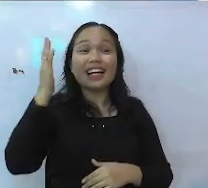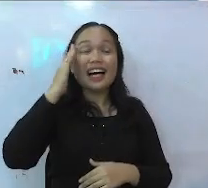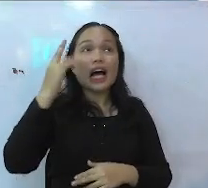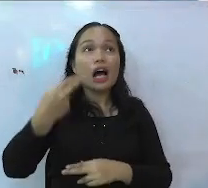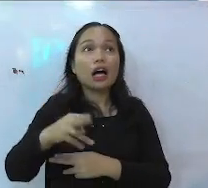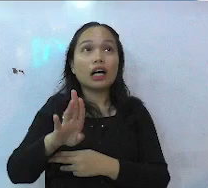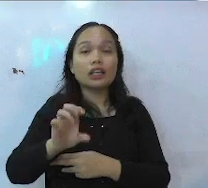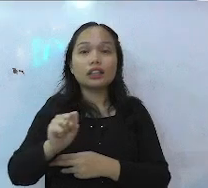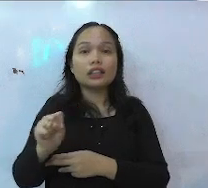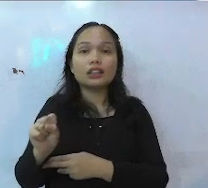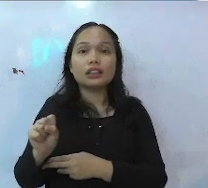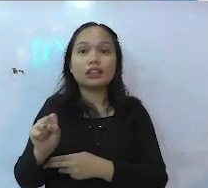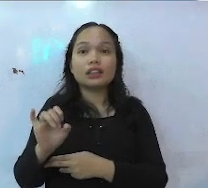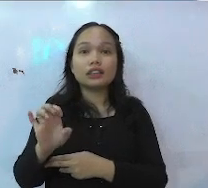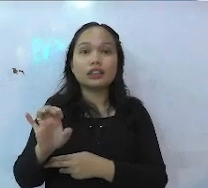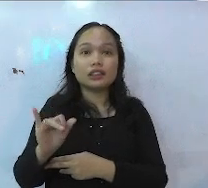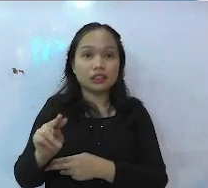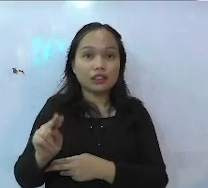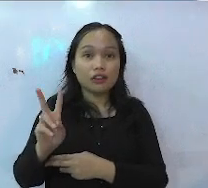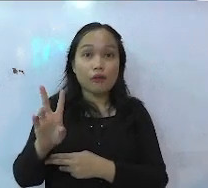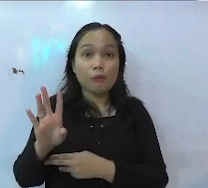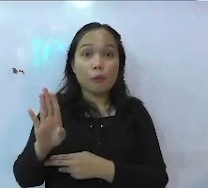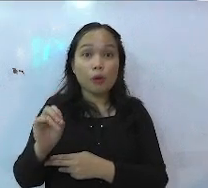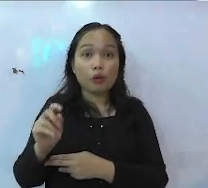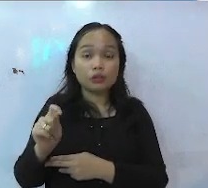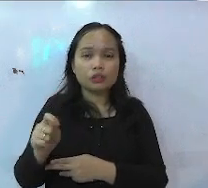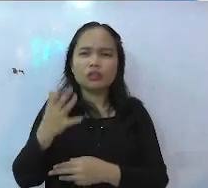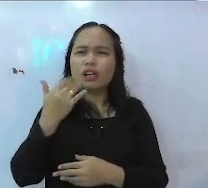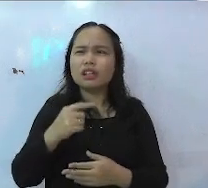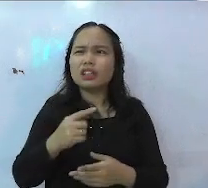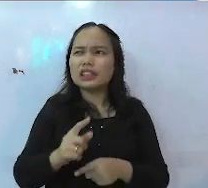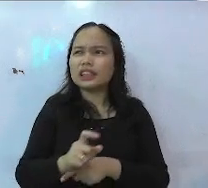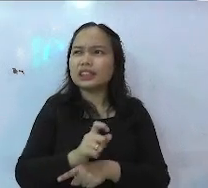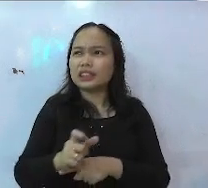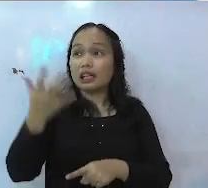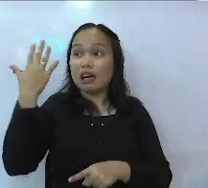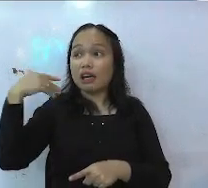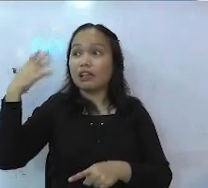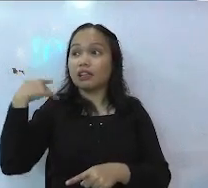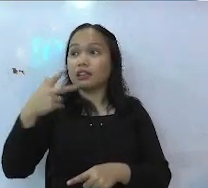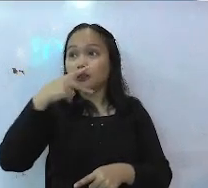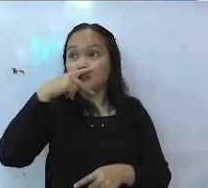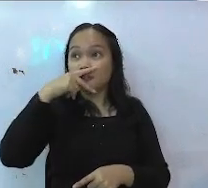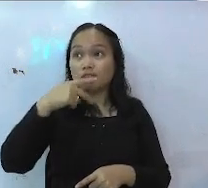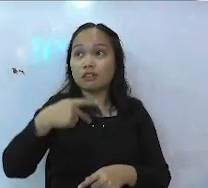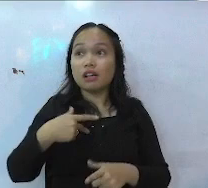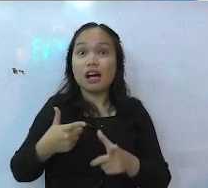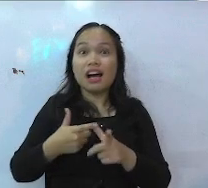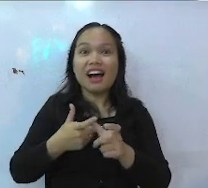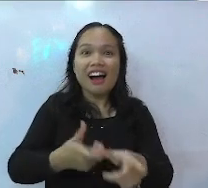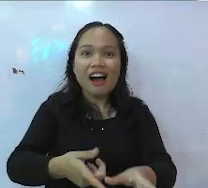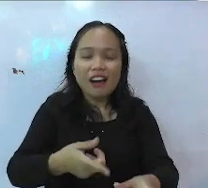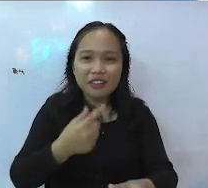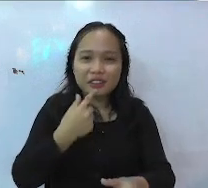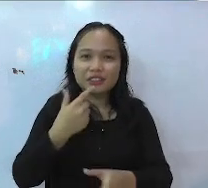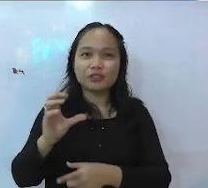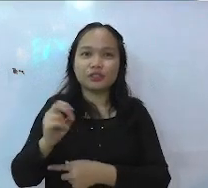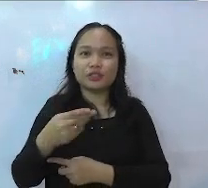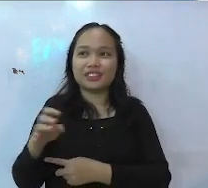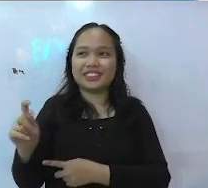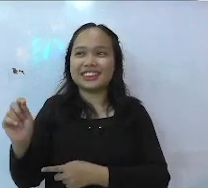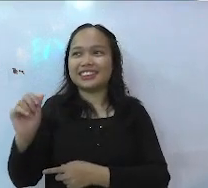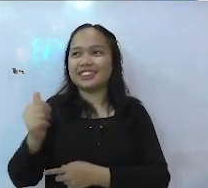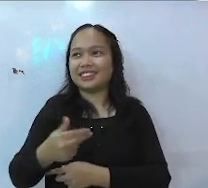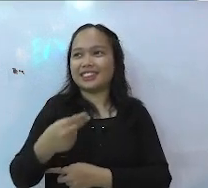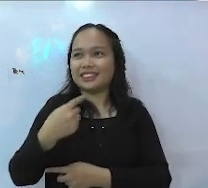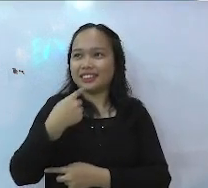nag-retire na siya E pilayan siya E kasi training niya kasi nung bata siya papahabol sa chita o kaya ang bilis tumakb ala